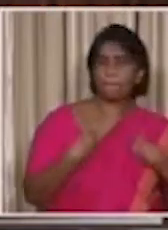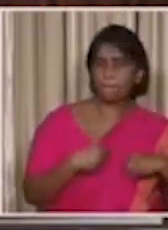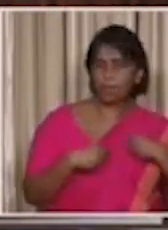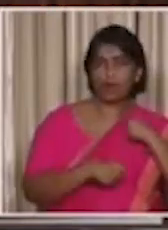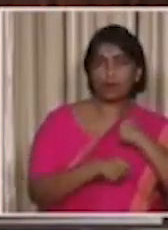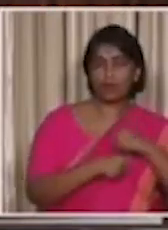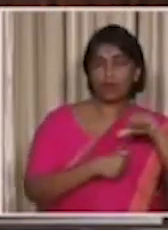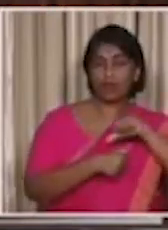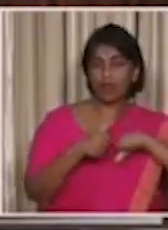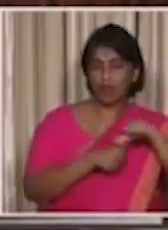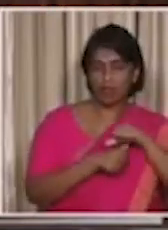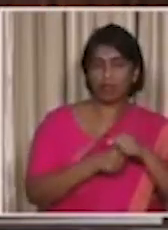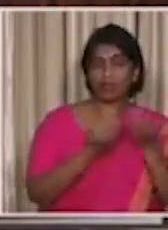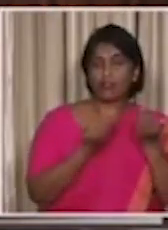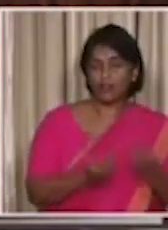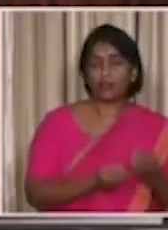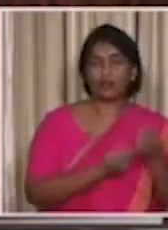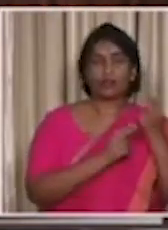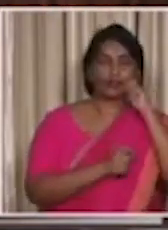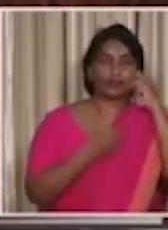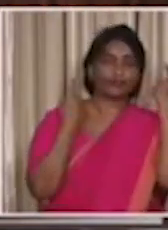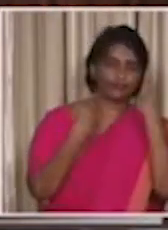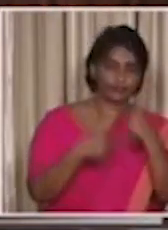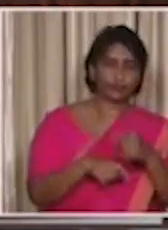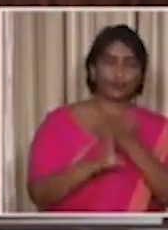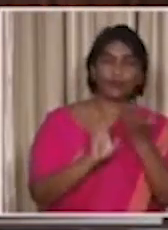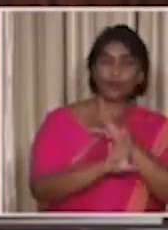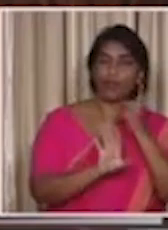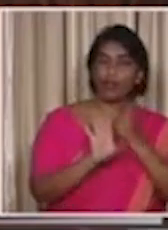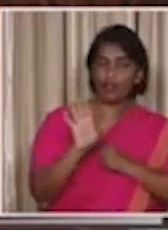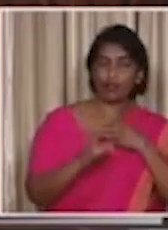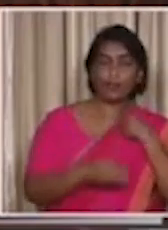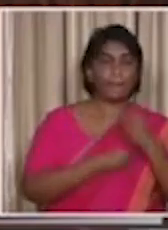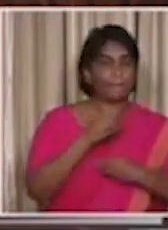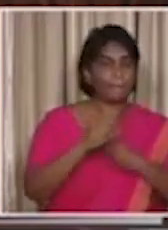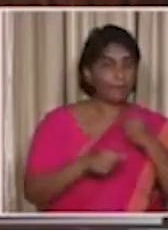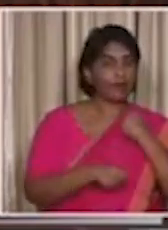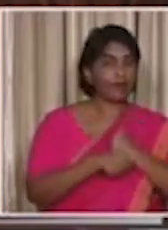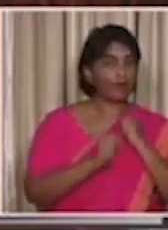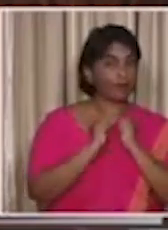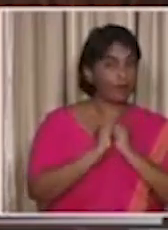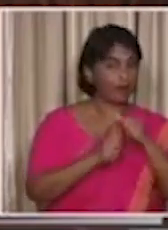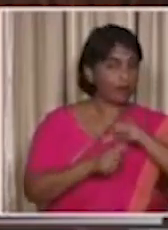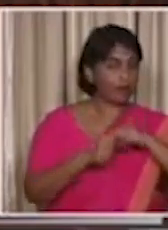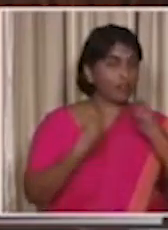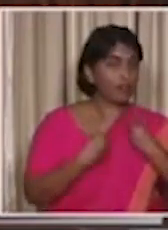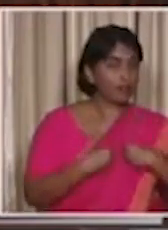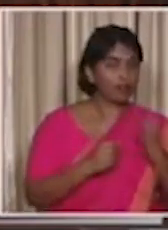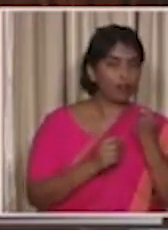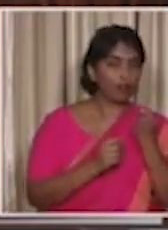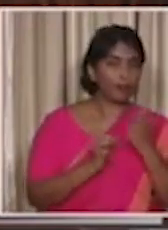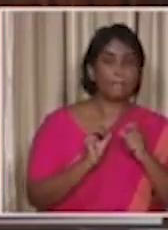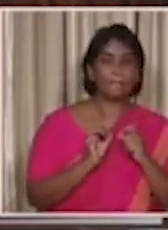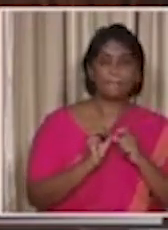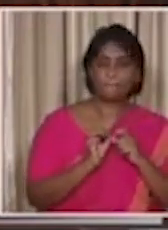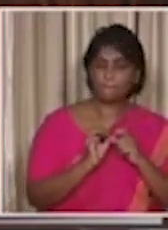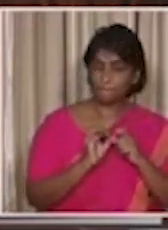රාජ්‍ය ආයතනවල බර ජනතාව පිට පැටෙව්වා. ගිය අවුරුද්දේ ව්‍යාපාරික රාජ්‍ය ආයතන පාඩුව රුපියල්